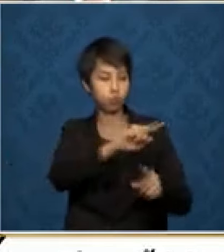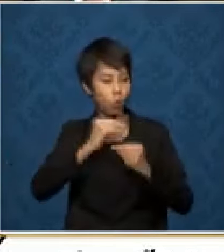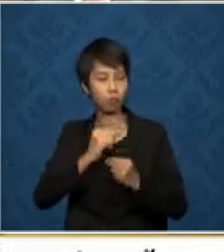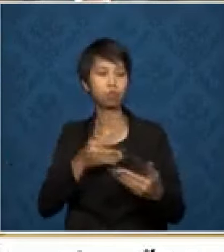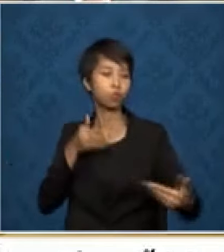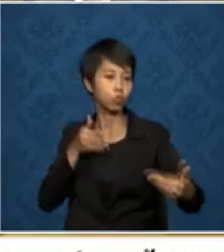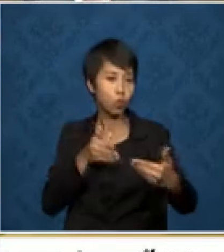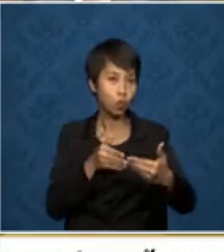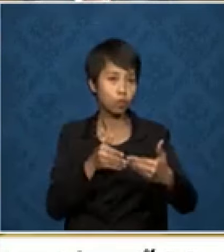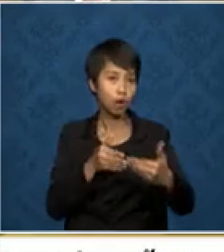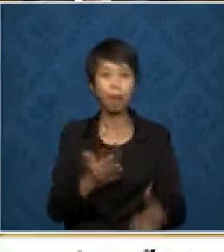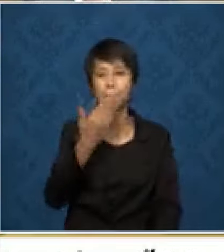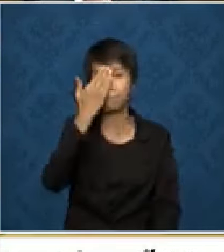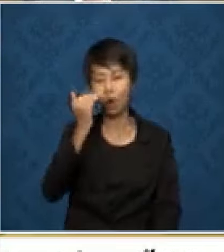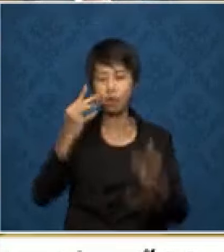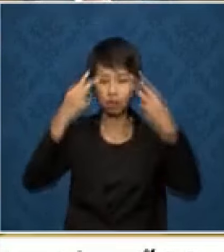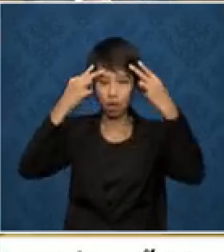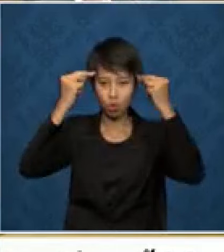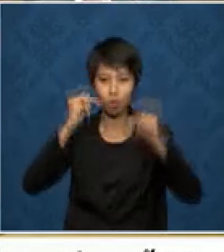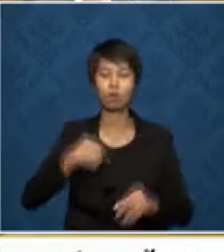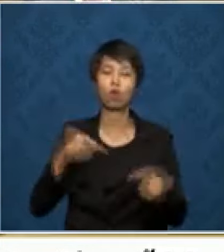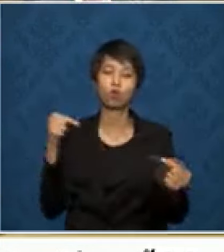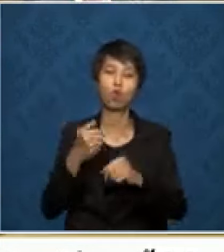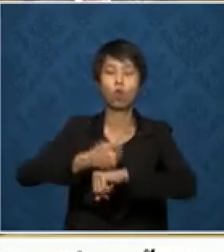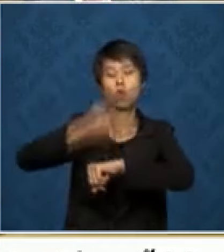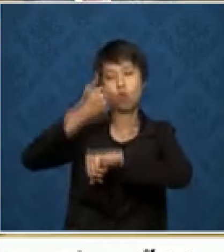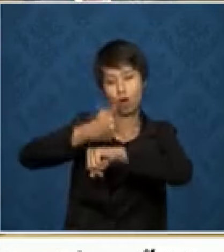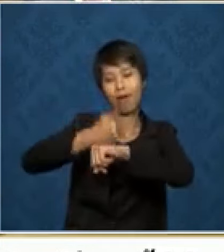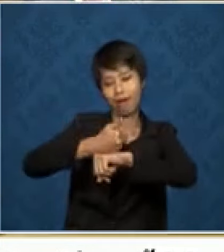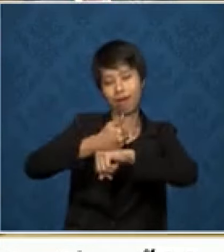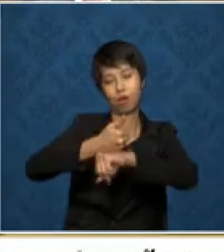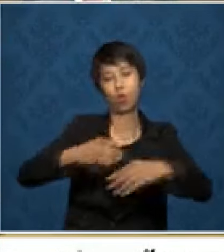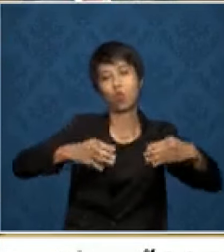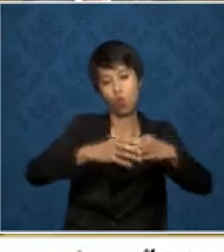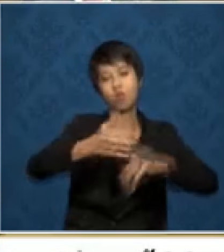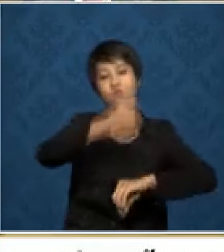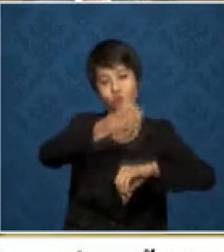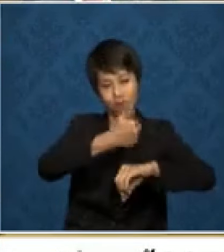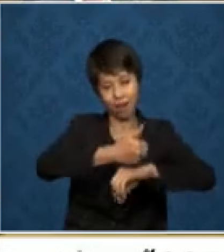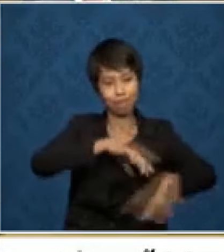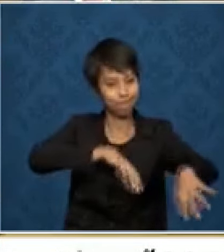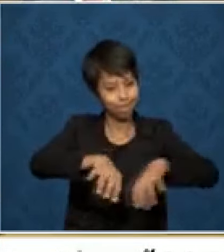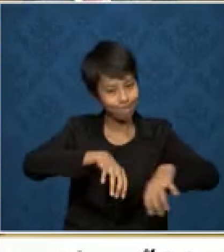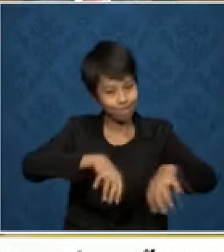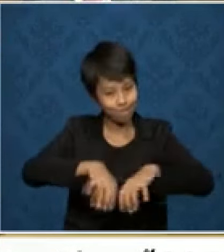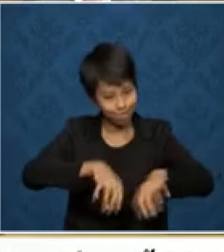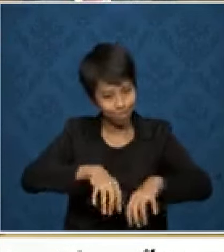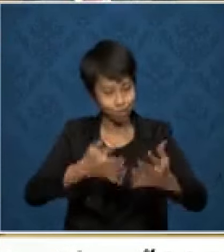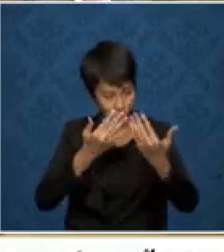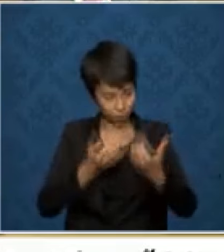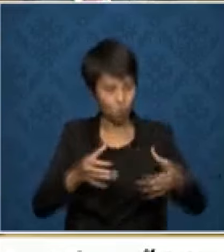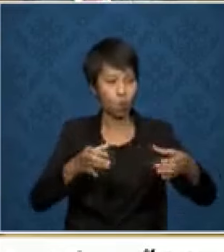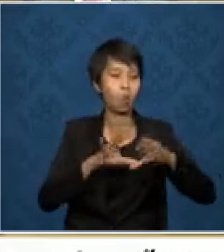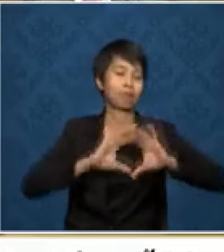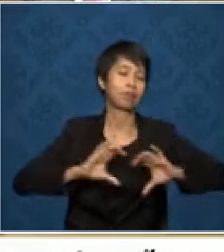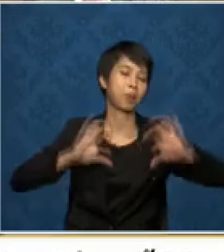ฐานะที่นายกรัฐมนตรีเป็นหัวหน้าฝ่ายบริหารเป็นผู้คุมเสียงข้างมากในสภาผู้แทน